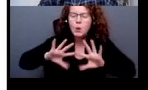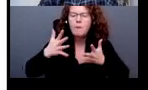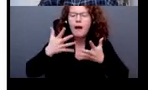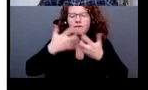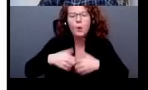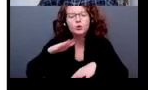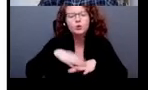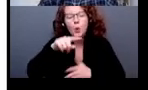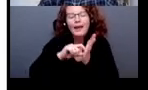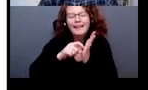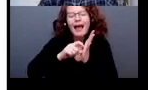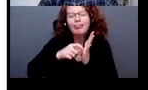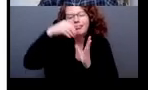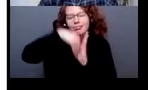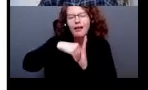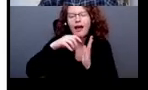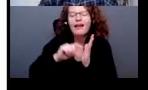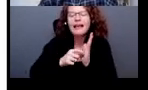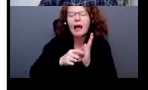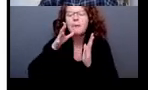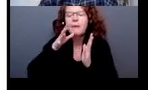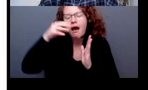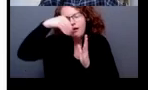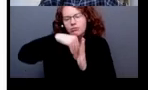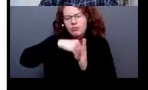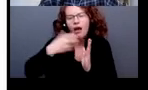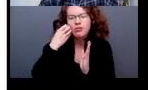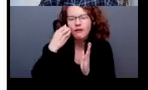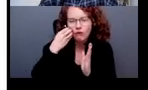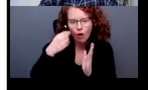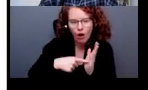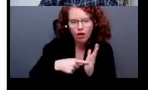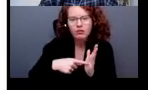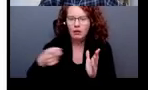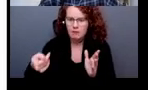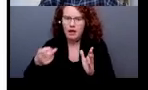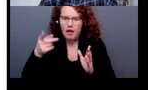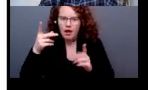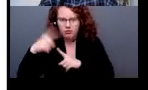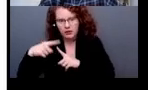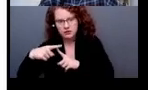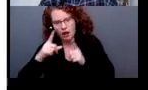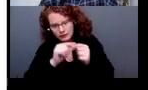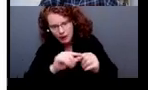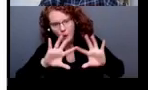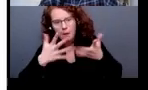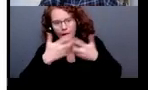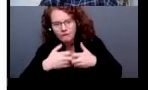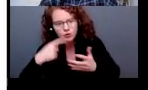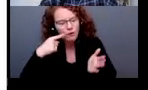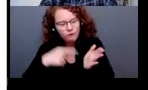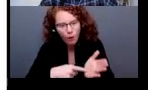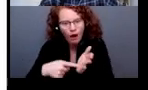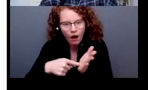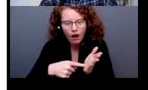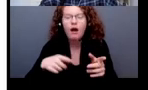de la carte mère d'un smartphone. Donc ça se joue à un niveau d'explication technique, mais ça se joue aussi